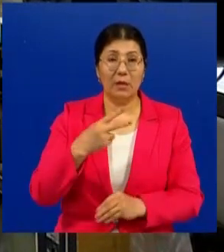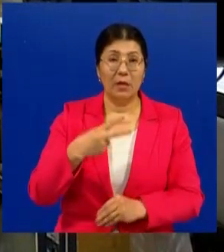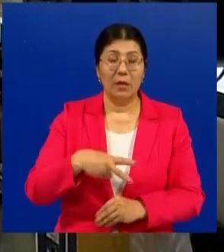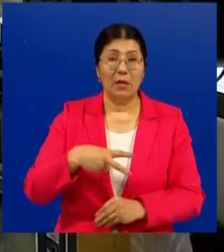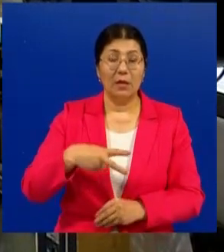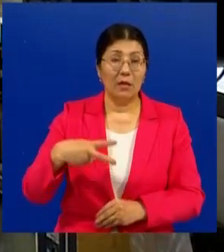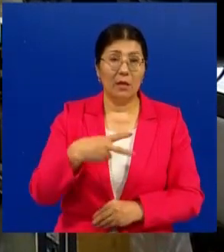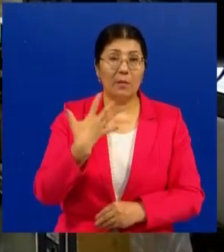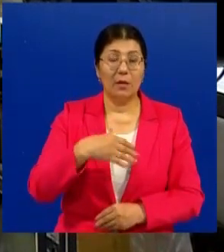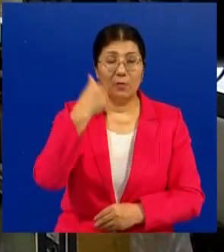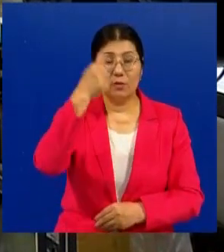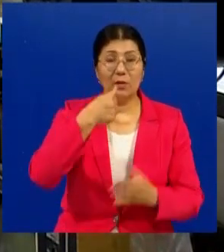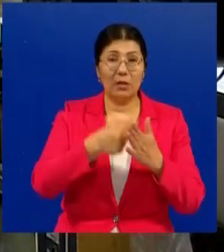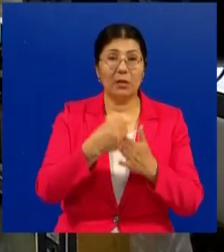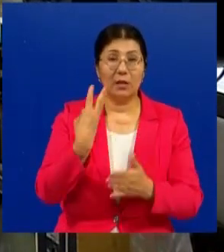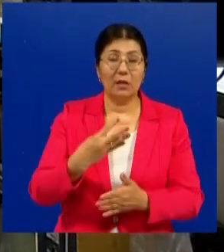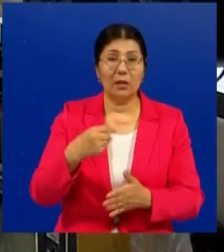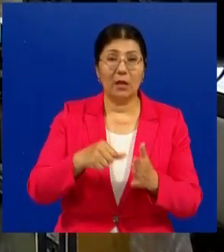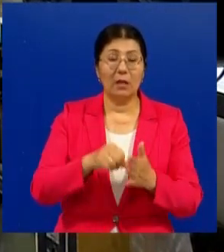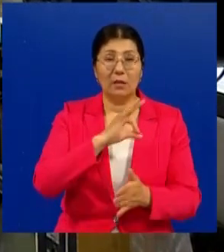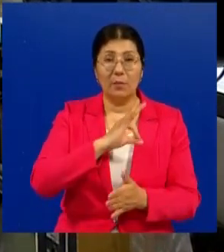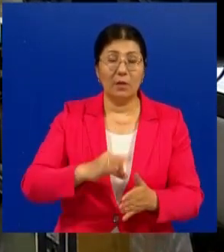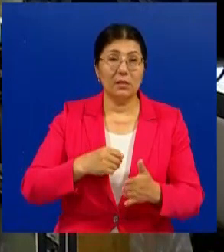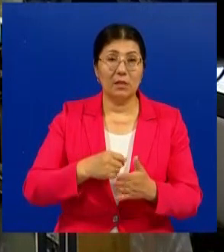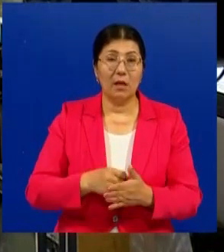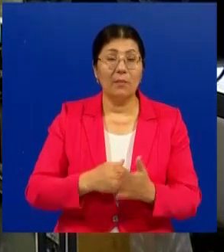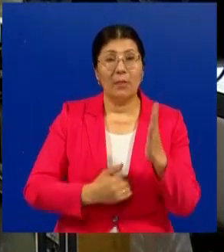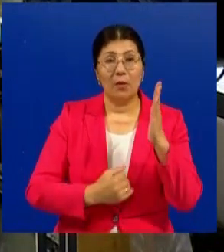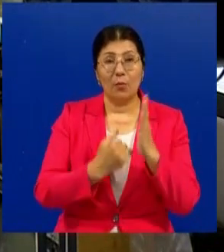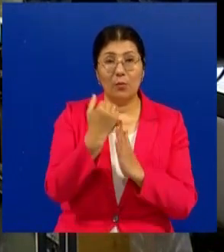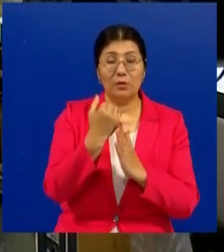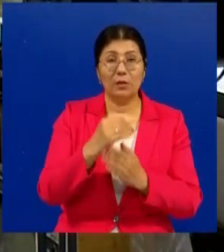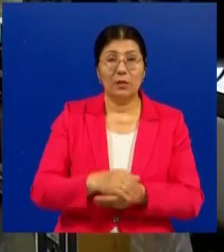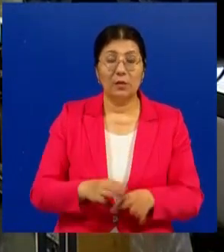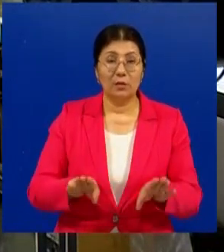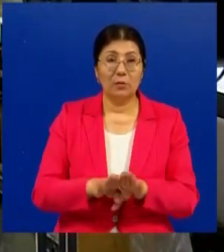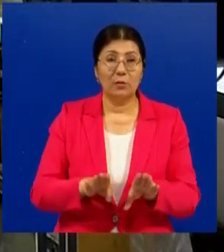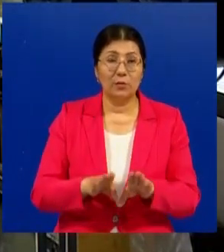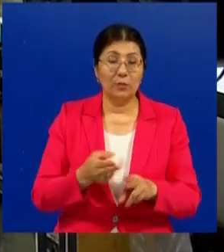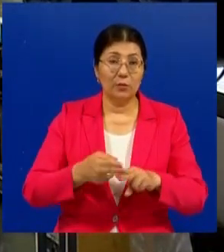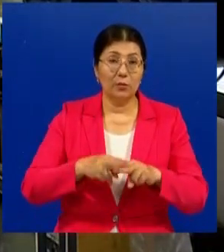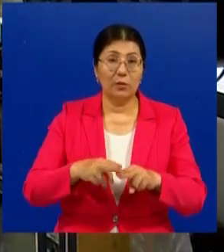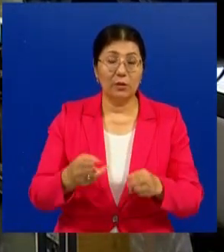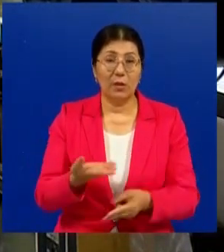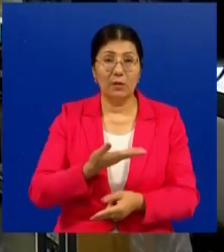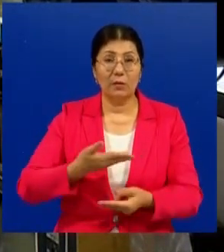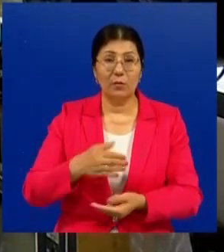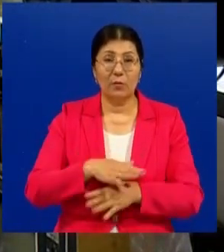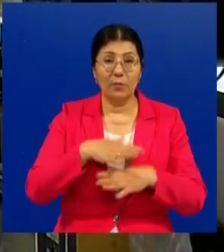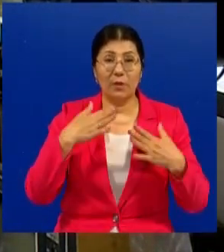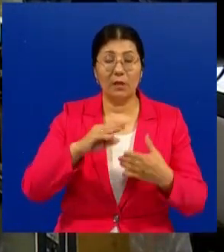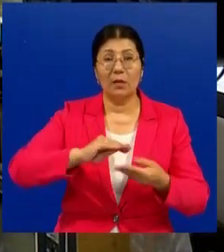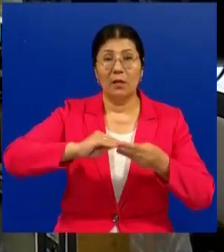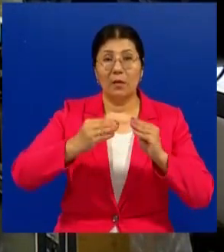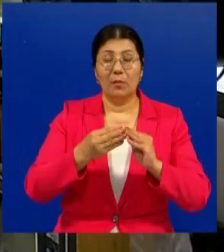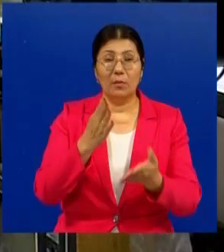2050 жылға дейін 46%-ға өсім береді демографиялық. Сондықтан енді көп деген